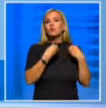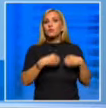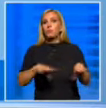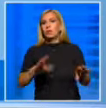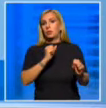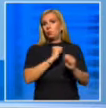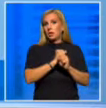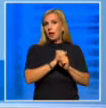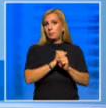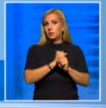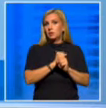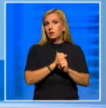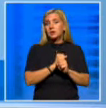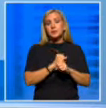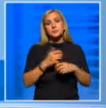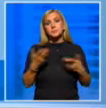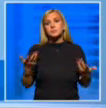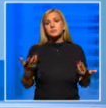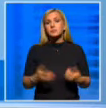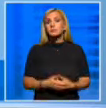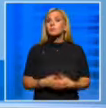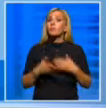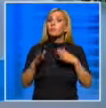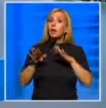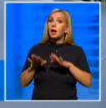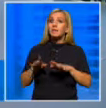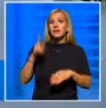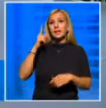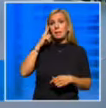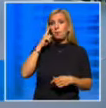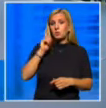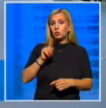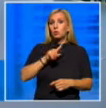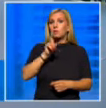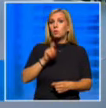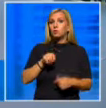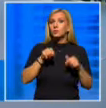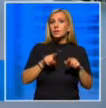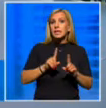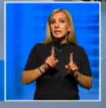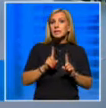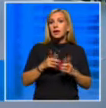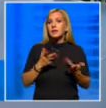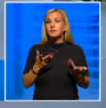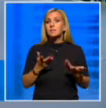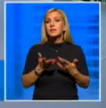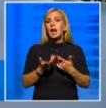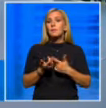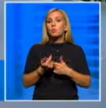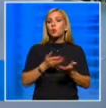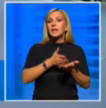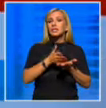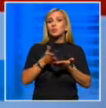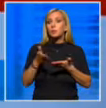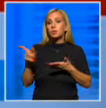се е случило преди изобщо да има продължаване промяната така, като политическа сила. Така е, но ви услужливо го напомняте. И въпросът тук това дали не е от някакъв набор инструменти,